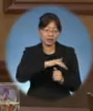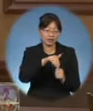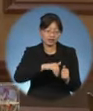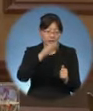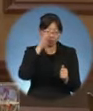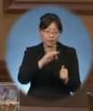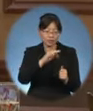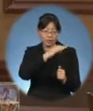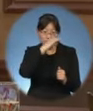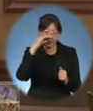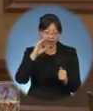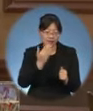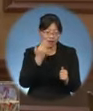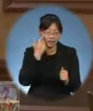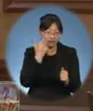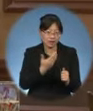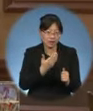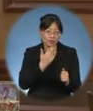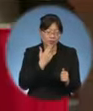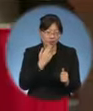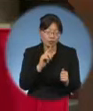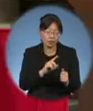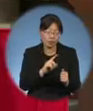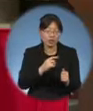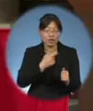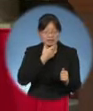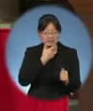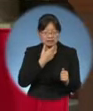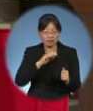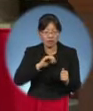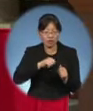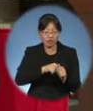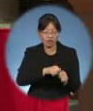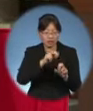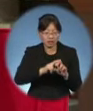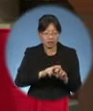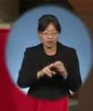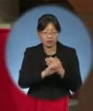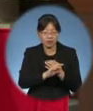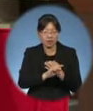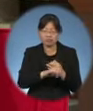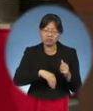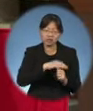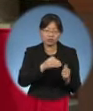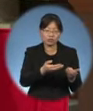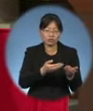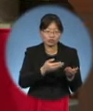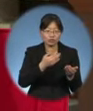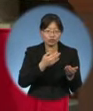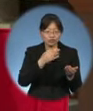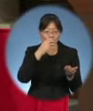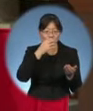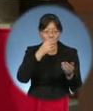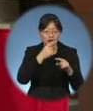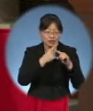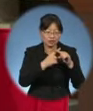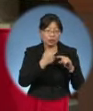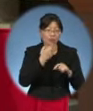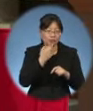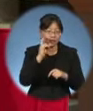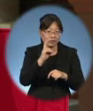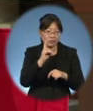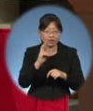제대로 된 자극이나 될까요? 그렇죠. 아이가 싫은데 억지로 앉아 있으면 그게 자극이 되겠습니까? 그겁니다. 아이가 예. 원하지 않는 자극은